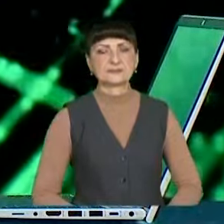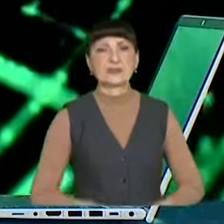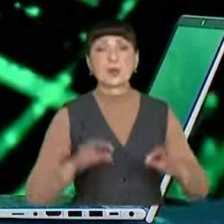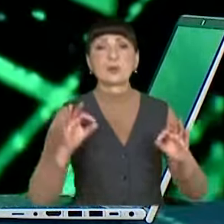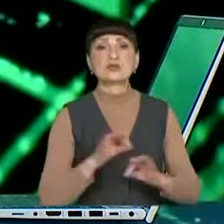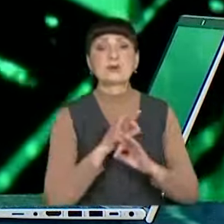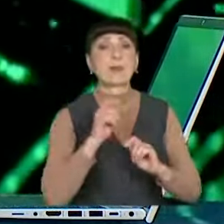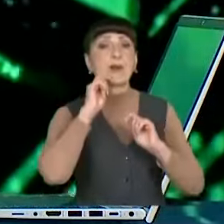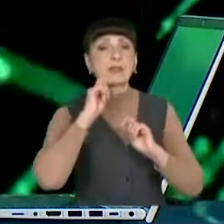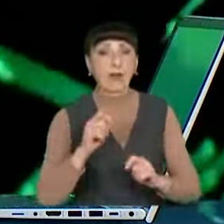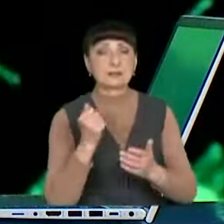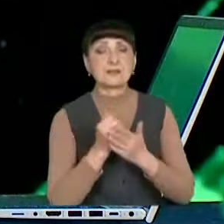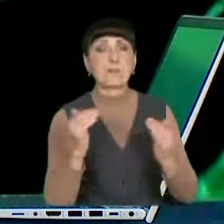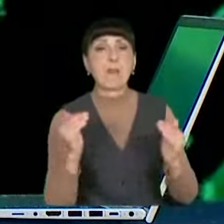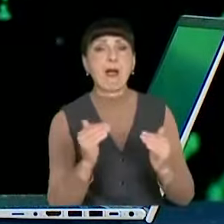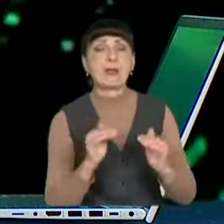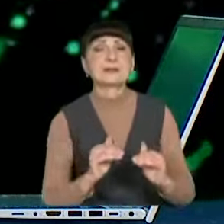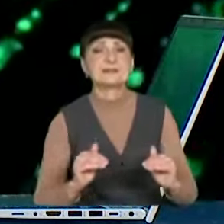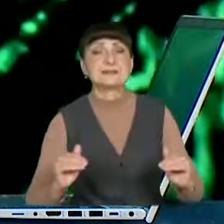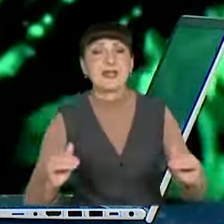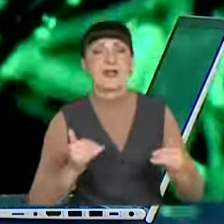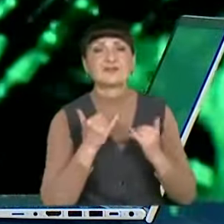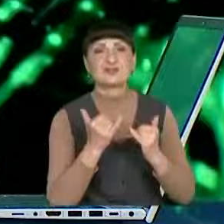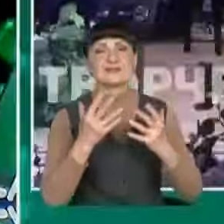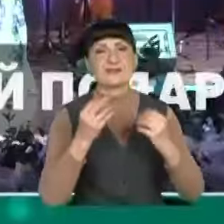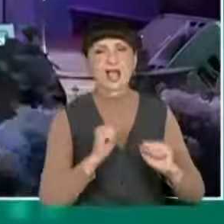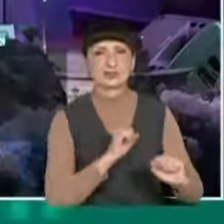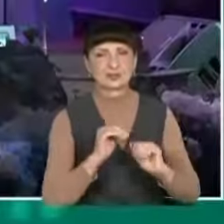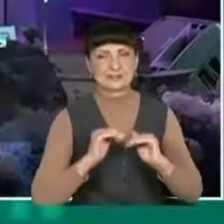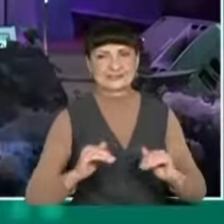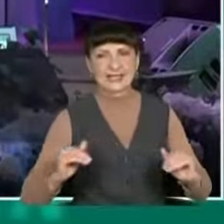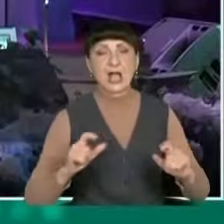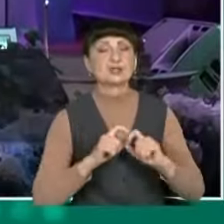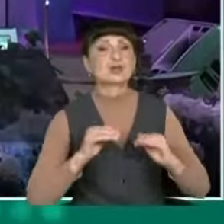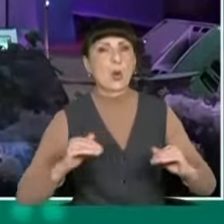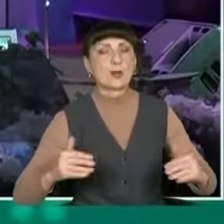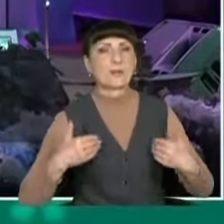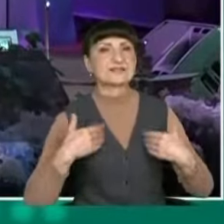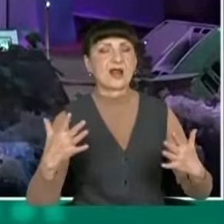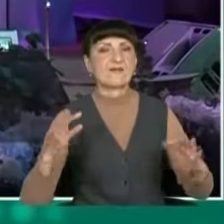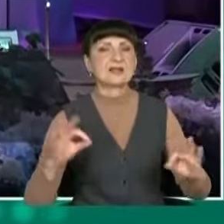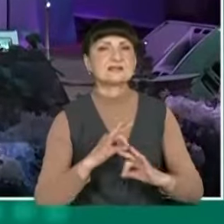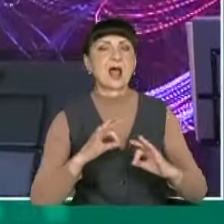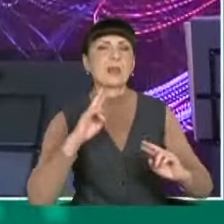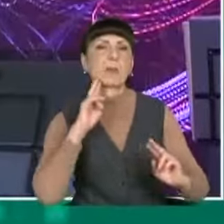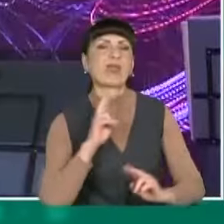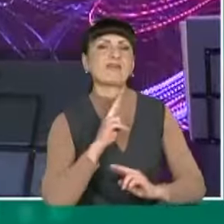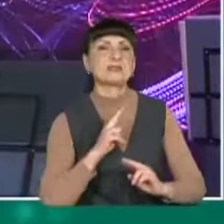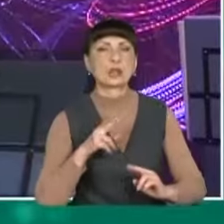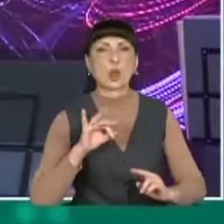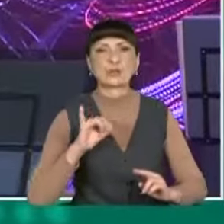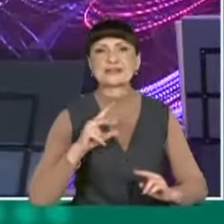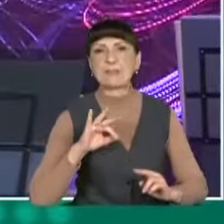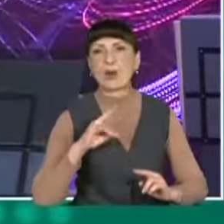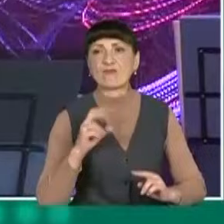Музыкальный подарок сделали маленьким жителям Алматы в честь Дня защиты детей. Школьников поздравила эстрадная и оперная певица Толкын Забирова,